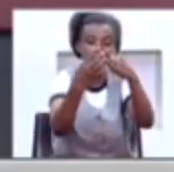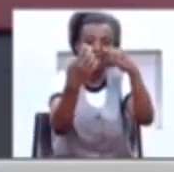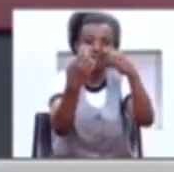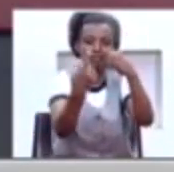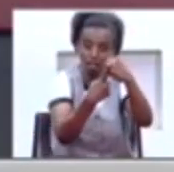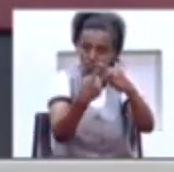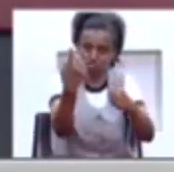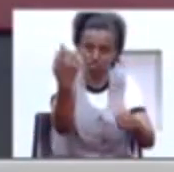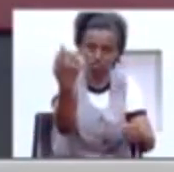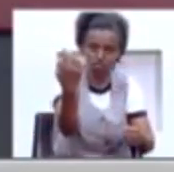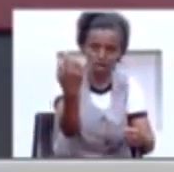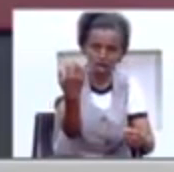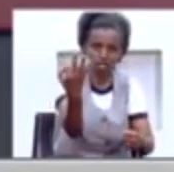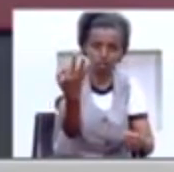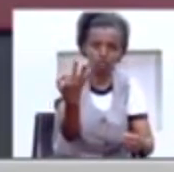1963